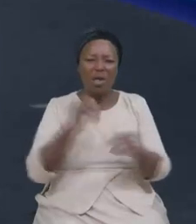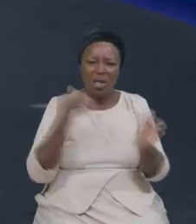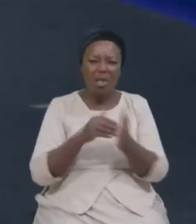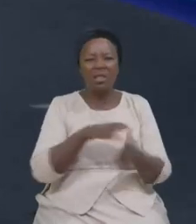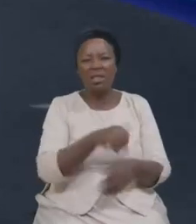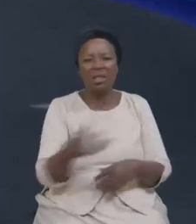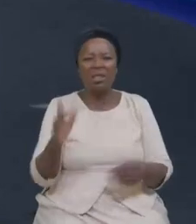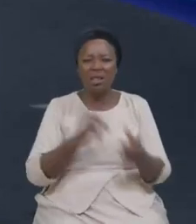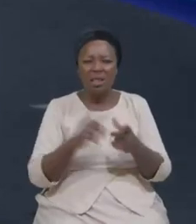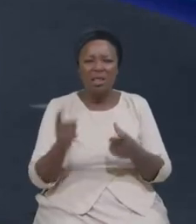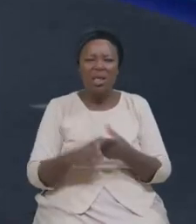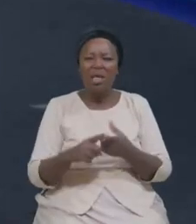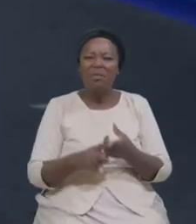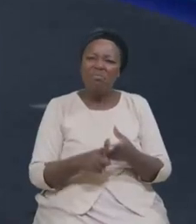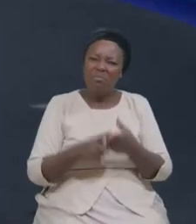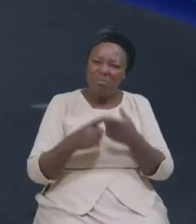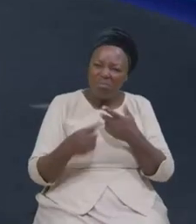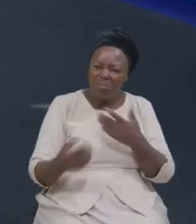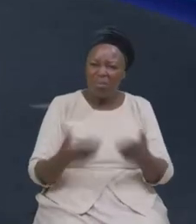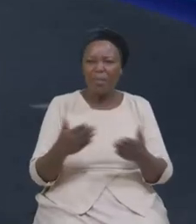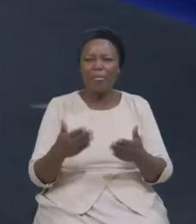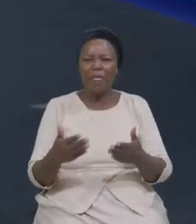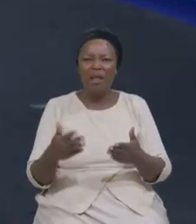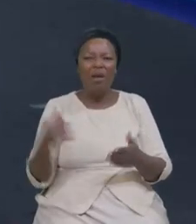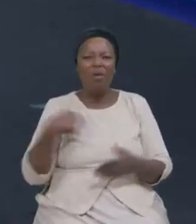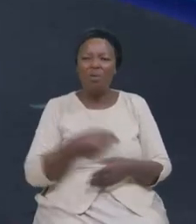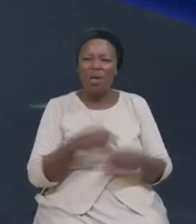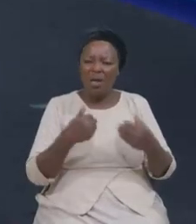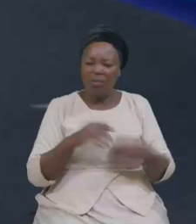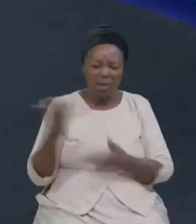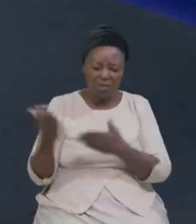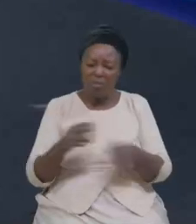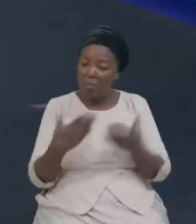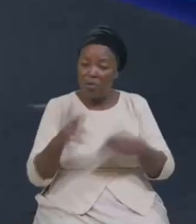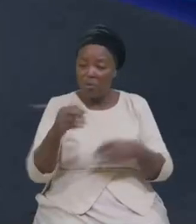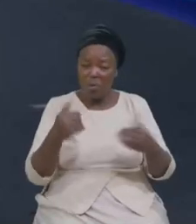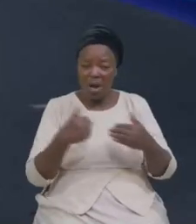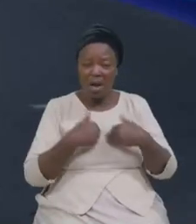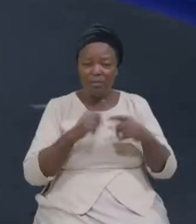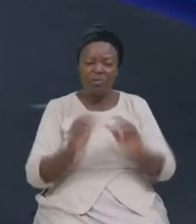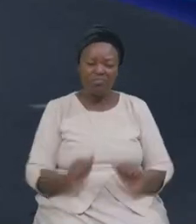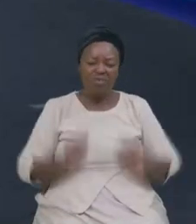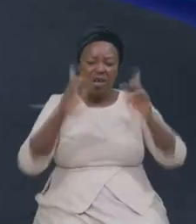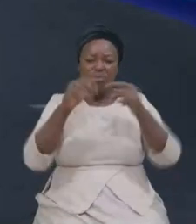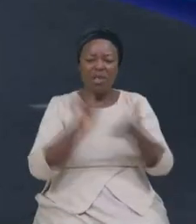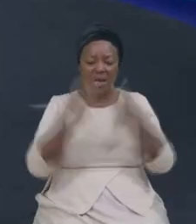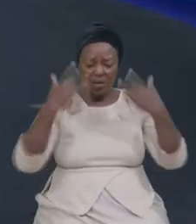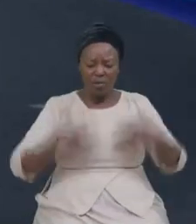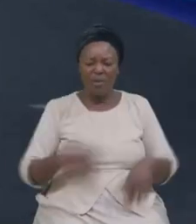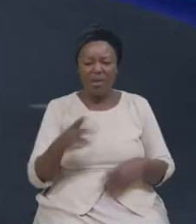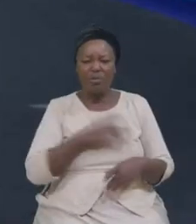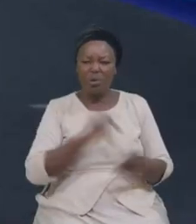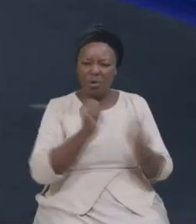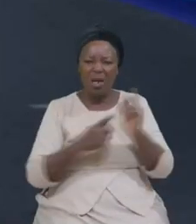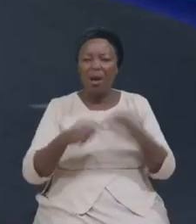abandonner. N'abandonne pas. Ne cède pas au découragement. Parce que les choses vont changer. Même ce soir dans ta vie, au